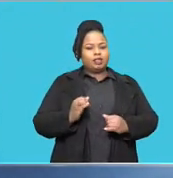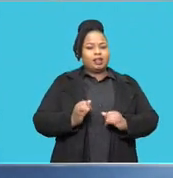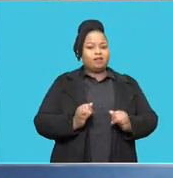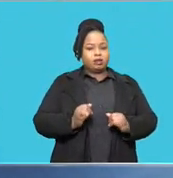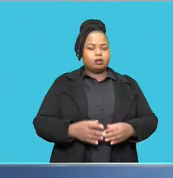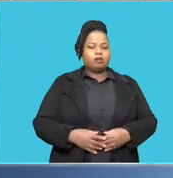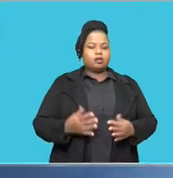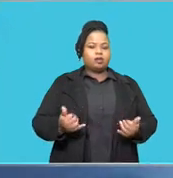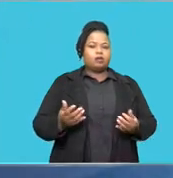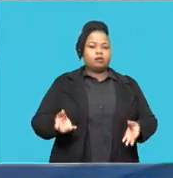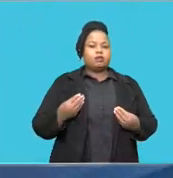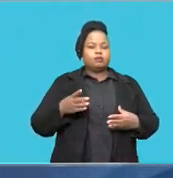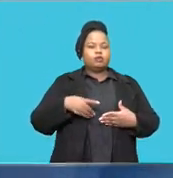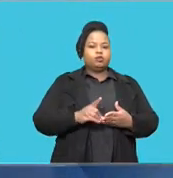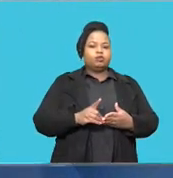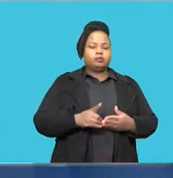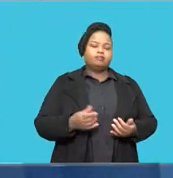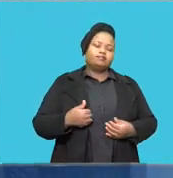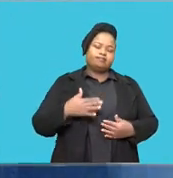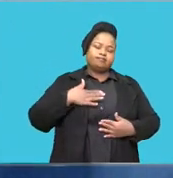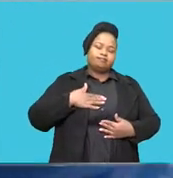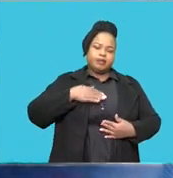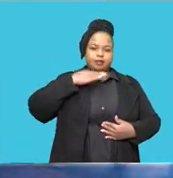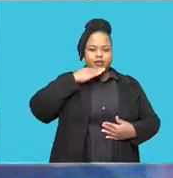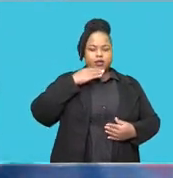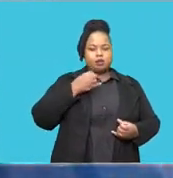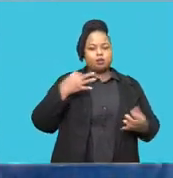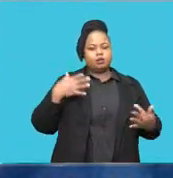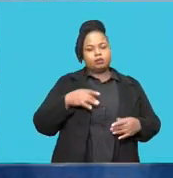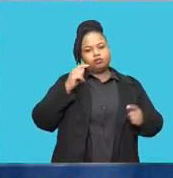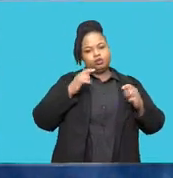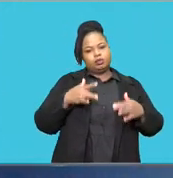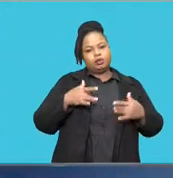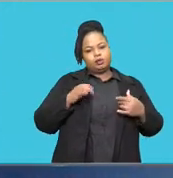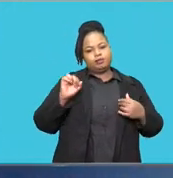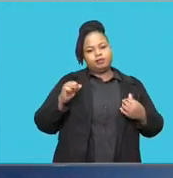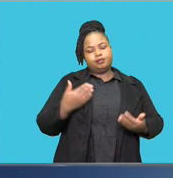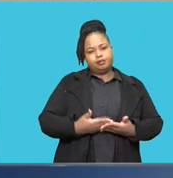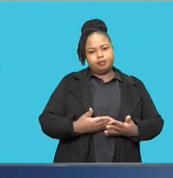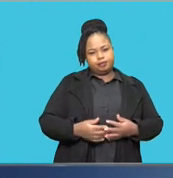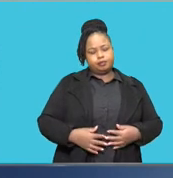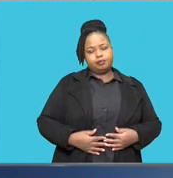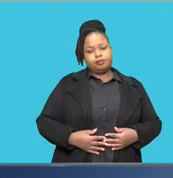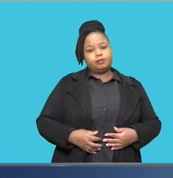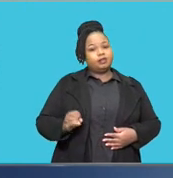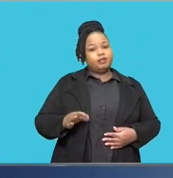Ngoko ukufumana umnikelo wayo kungatsho lukhulu kwaye kutshintshe impilo yakhe. Without